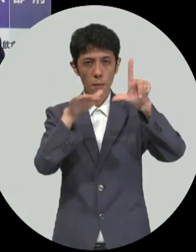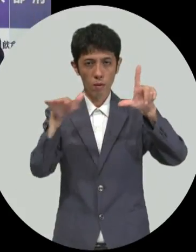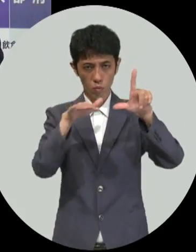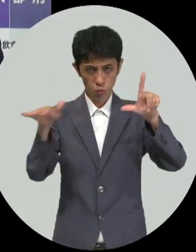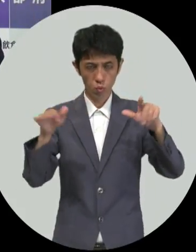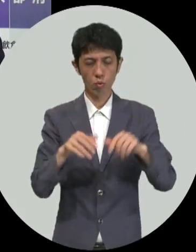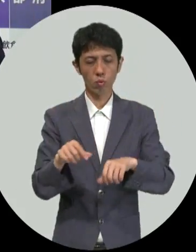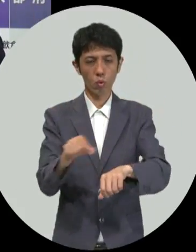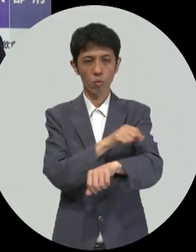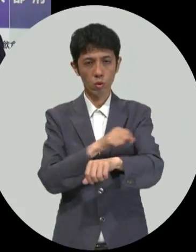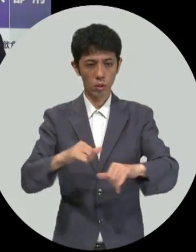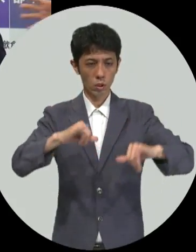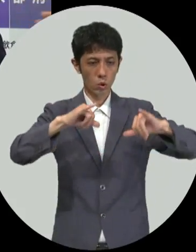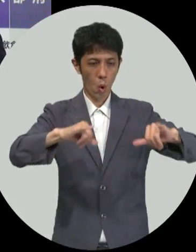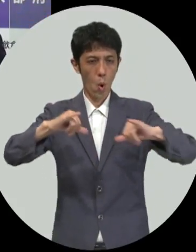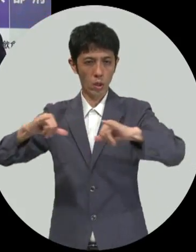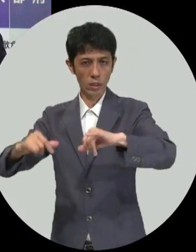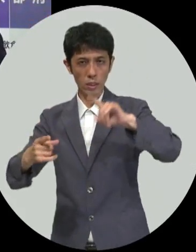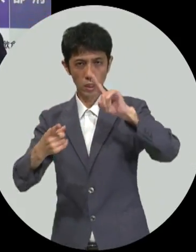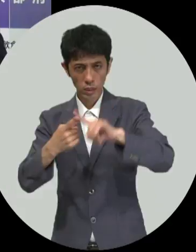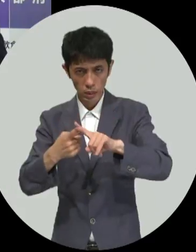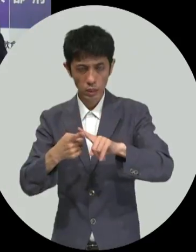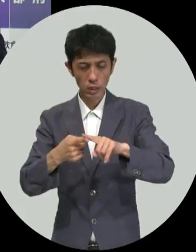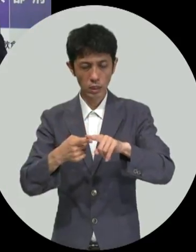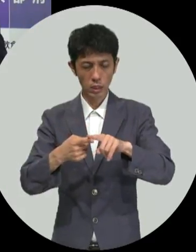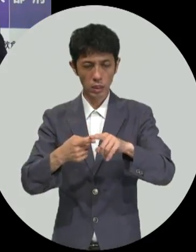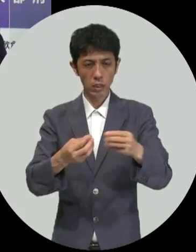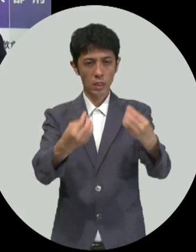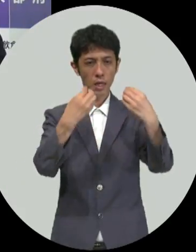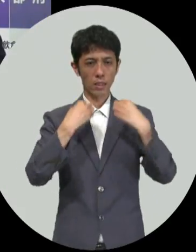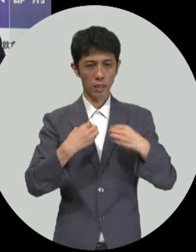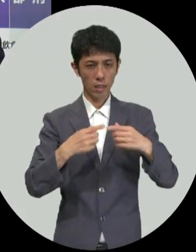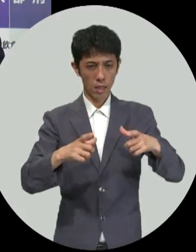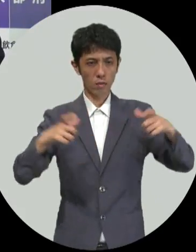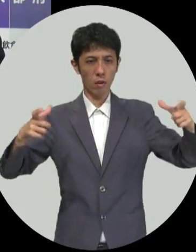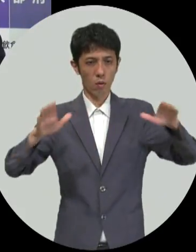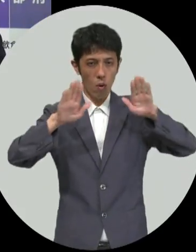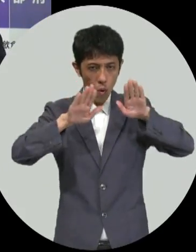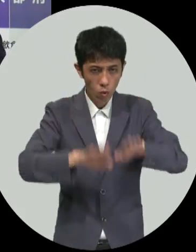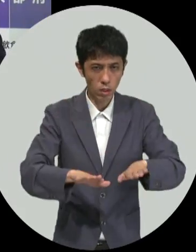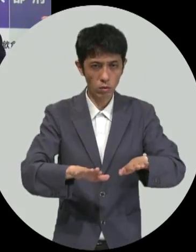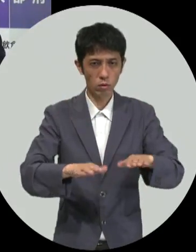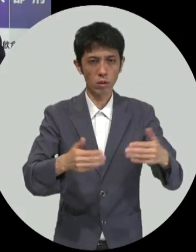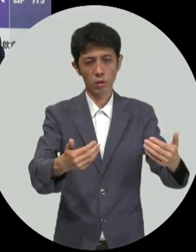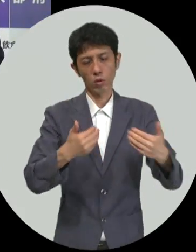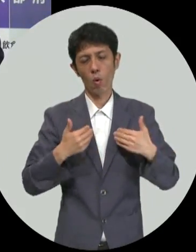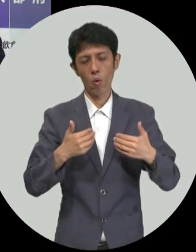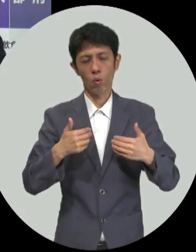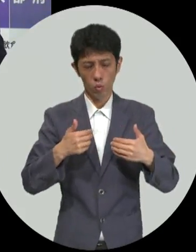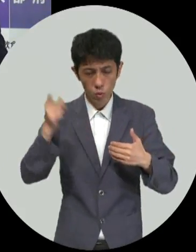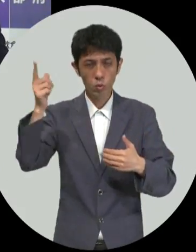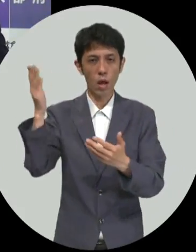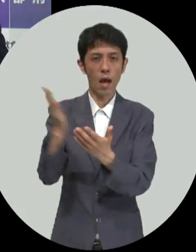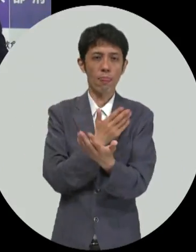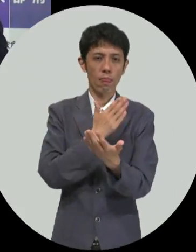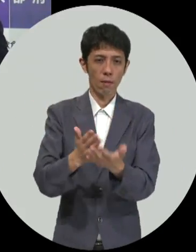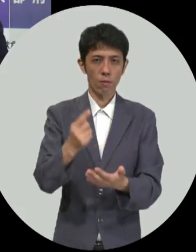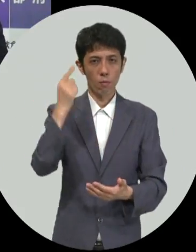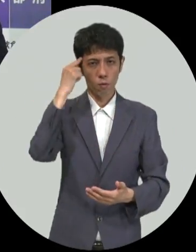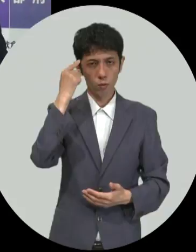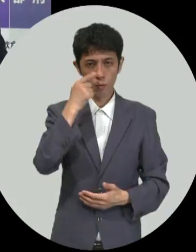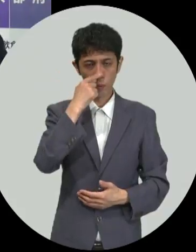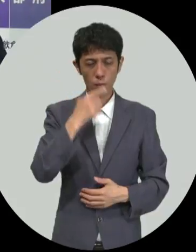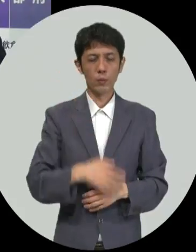に広域的に感染拡大を抑えないと今回の波はなかなか乗り切れないというご判断だというふうに思っておりま